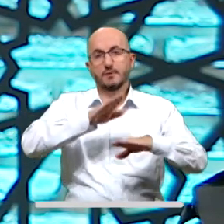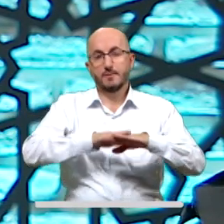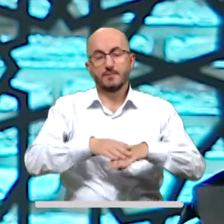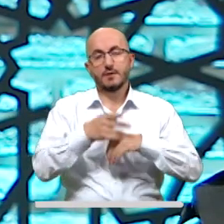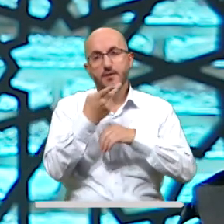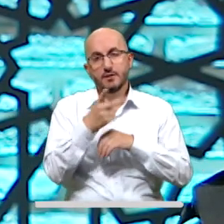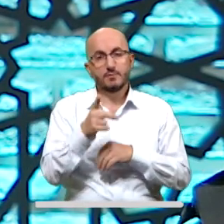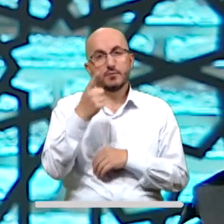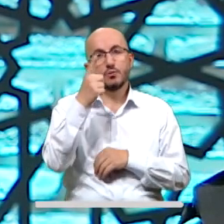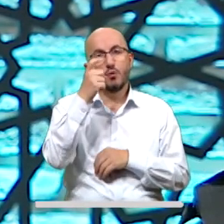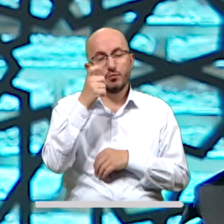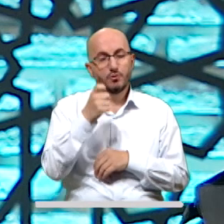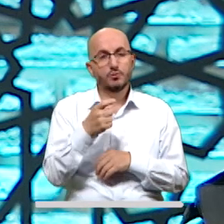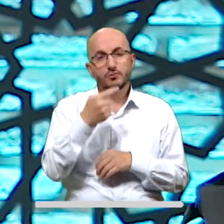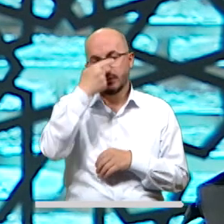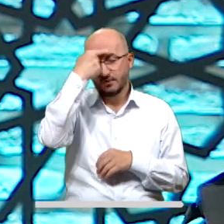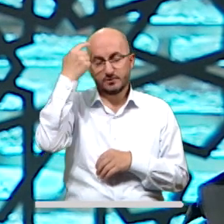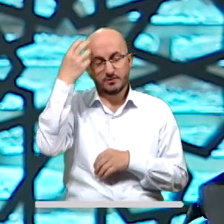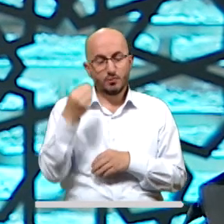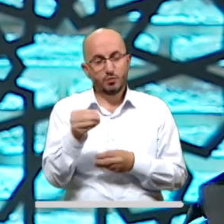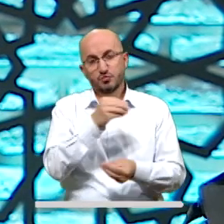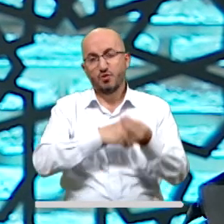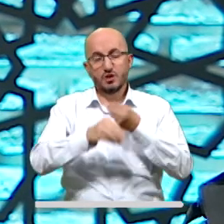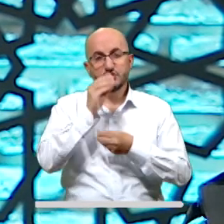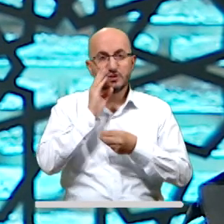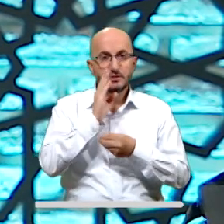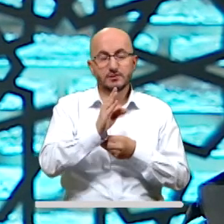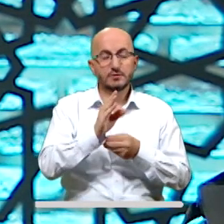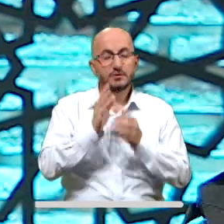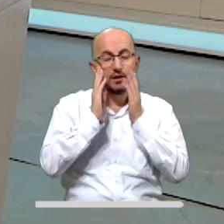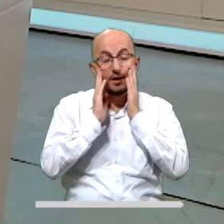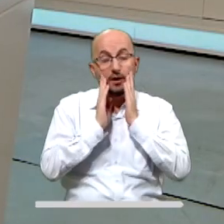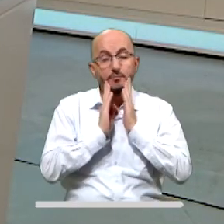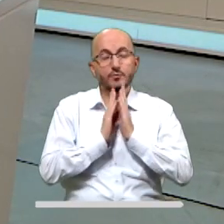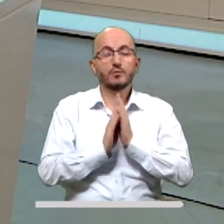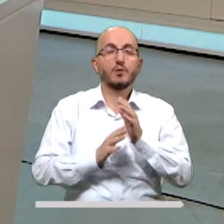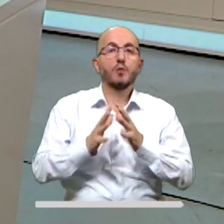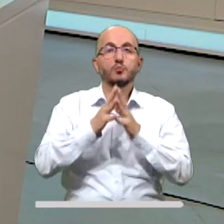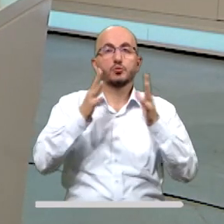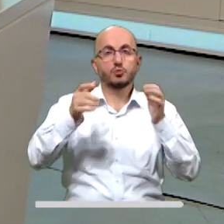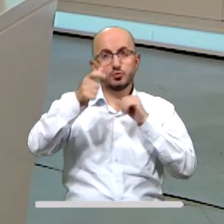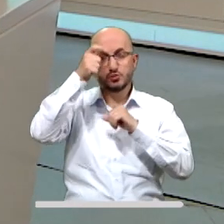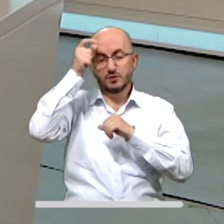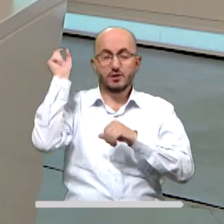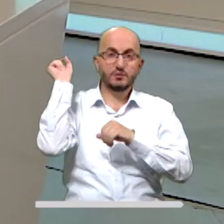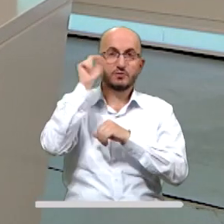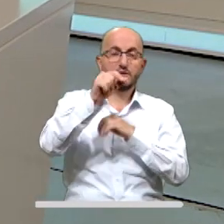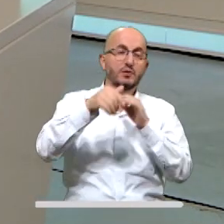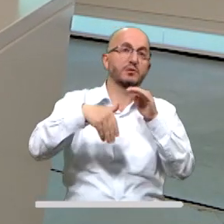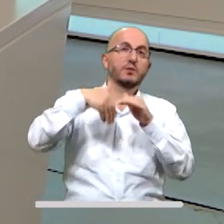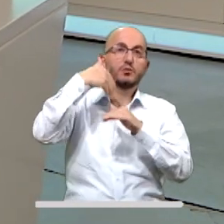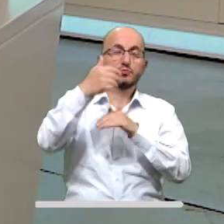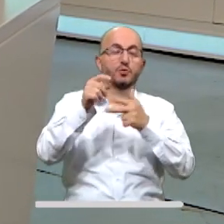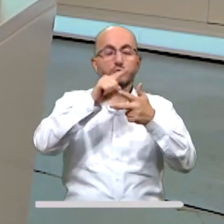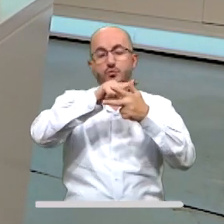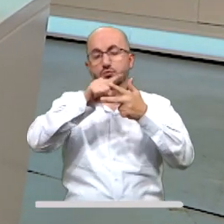2019'da nasip oldu hacca gittik. Biz de aynı o şekilde yaptık. Elhamdülillah Rabbim kabul buyurdu. Yani büyük şeytanı taşladıktan sonra üç şeyden birisini